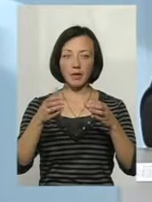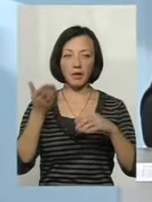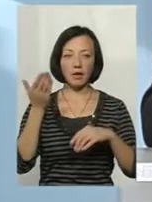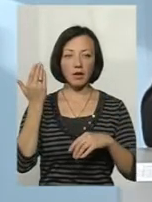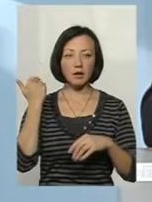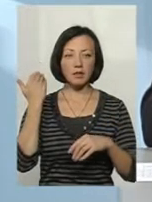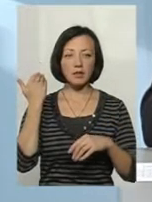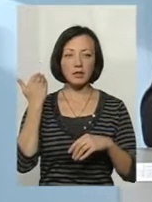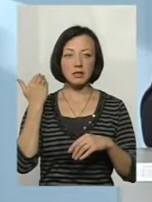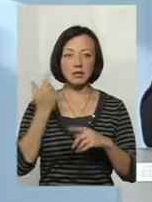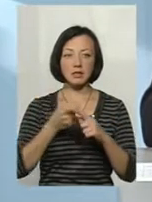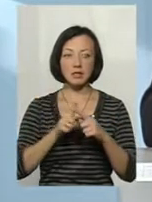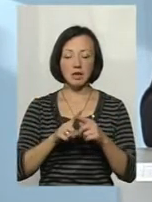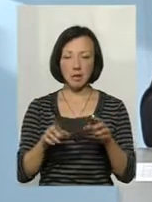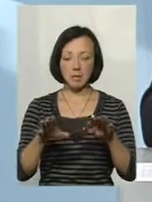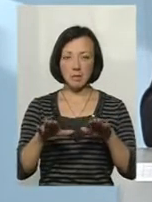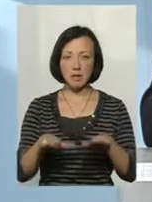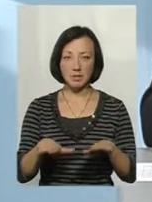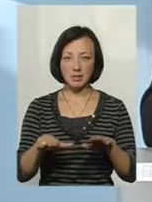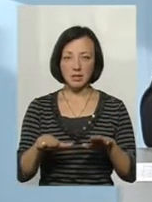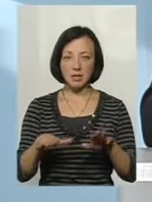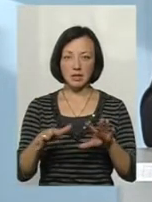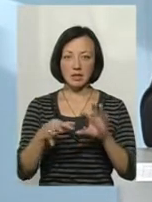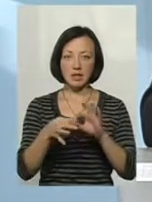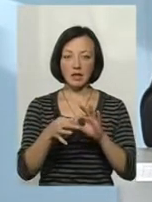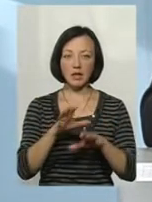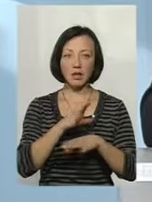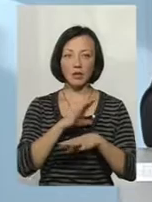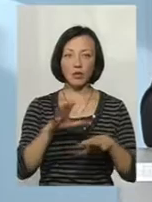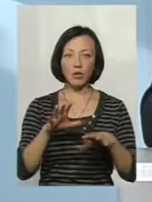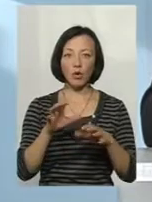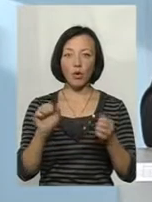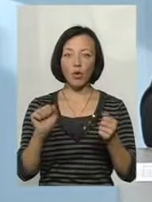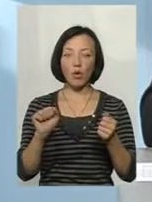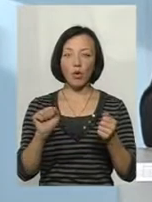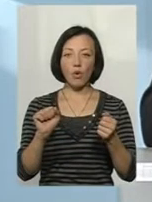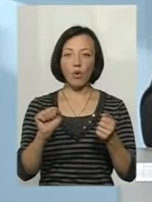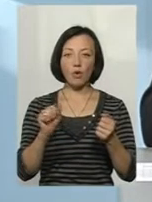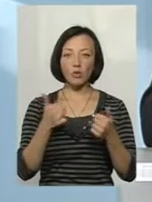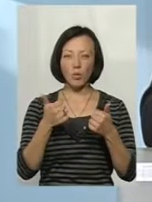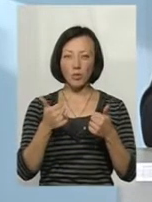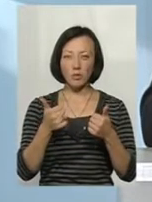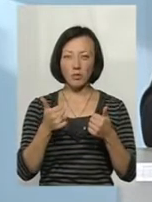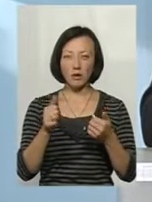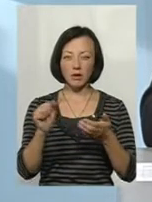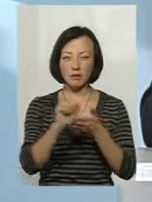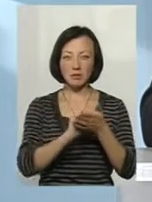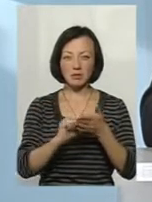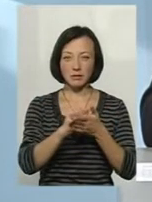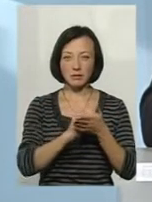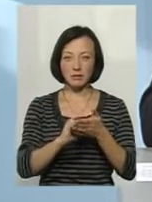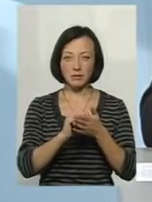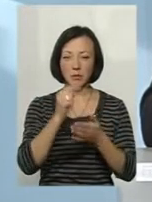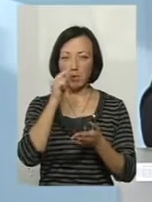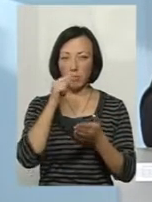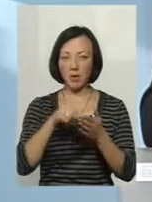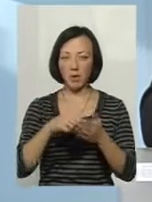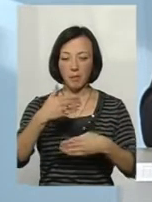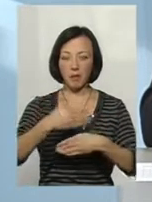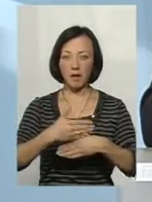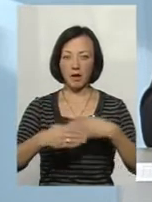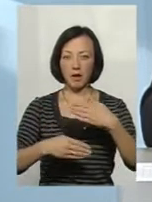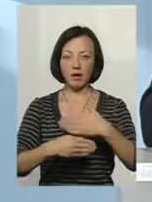це місце з'єднання не було нормально ущільнене. воно припадало якраз на міжбалочне